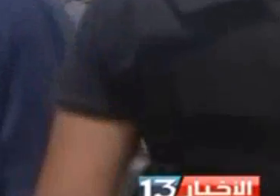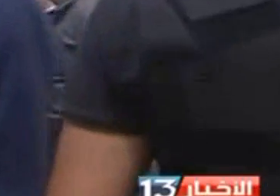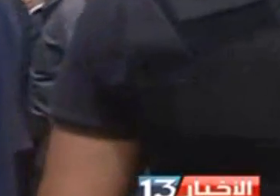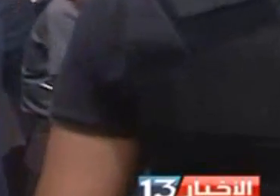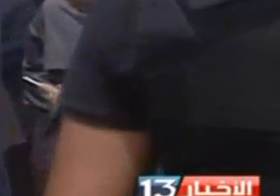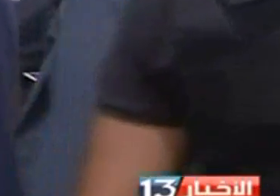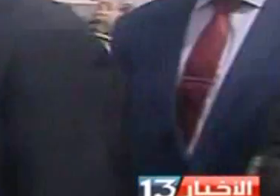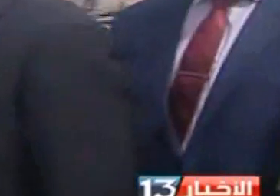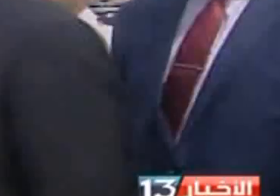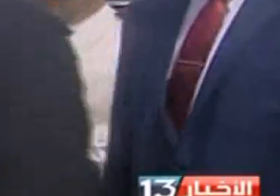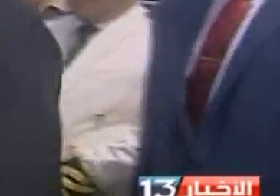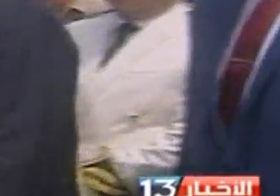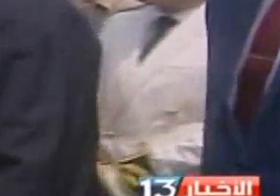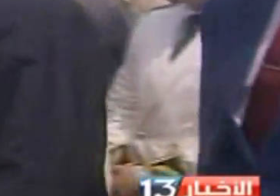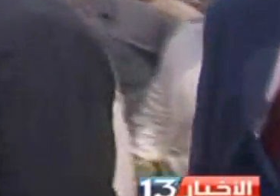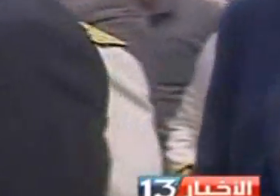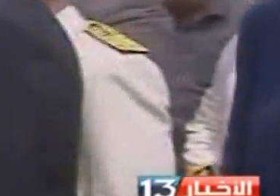الحدود.